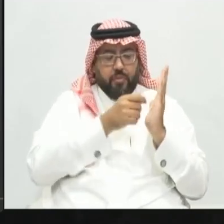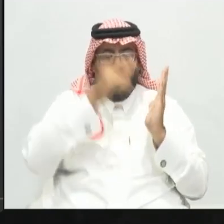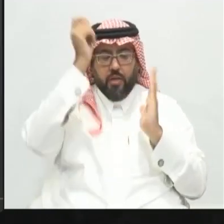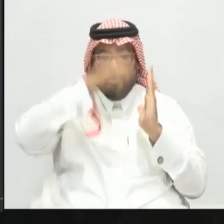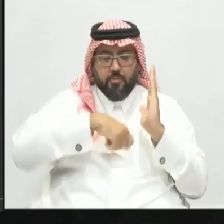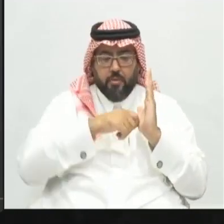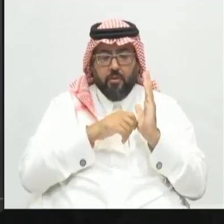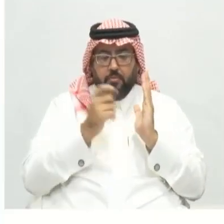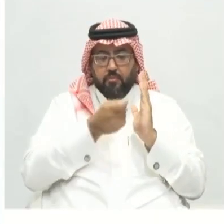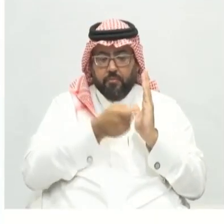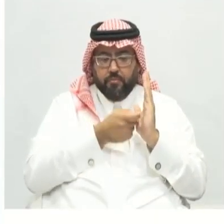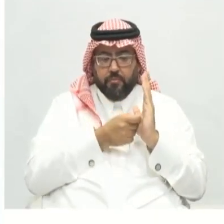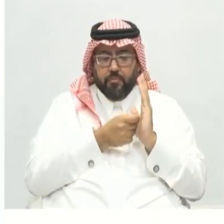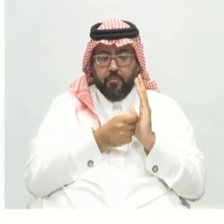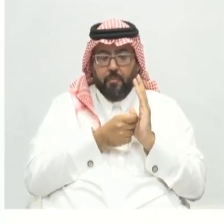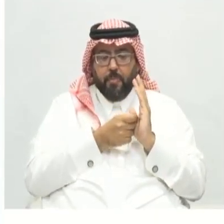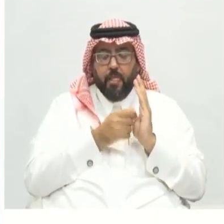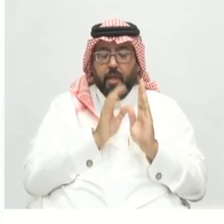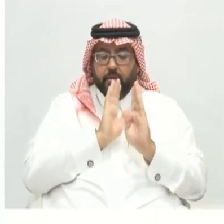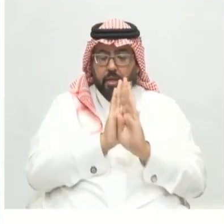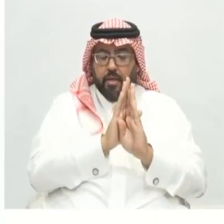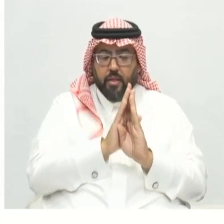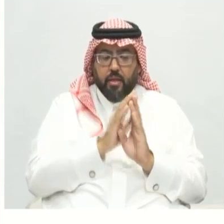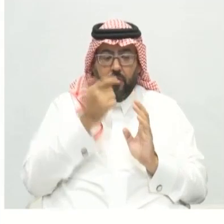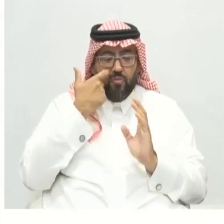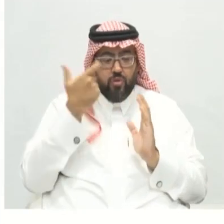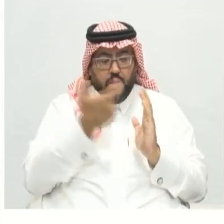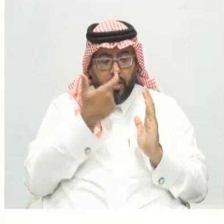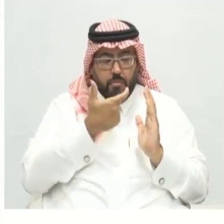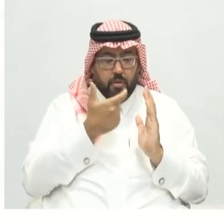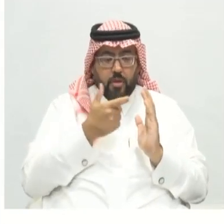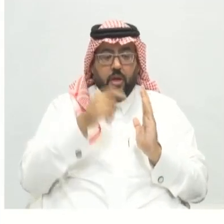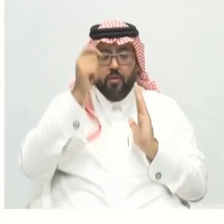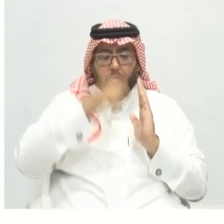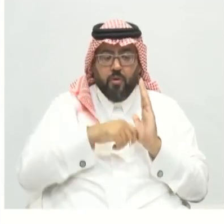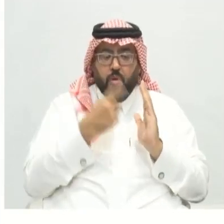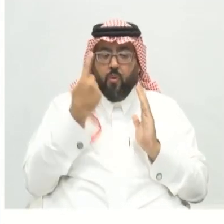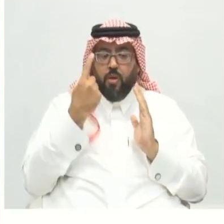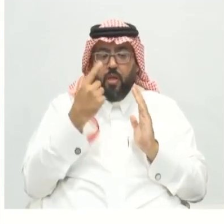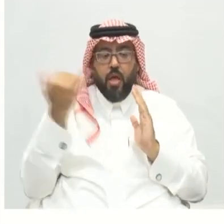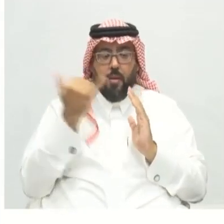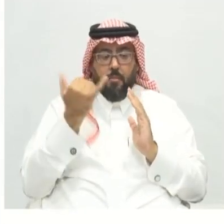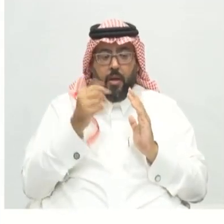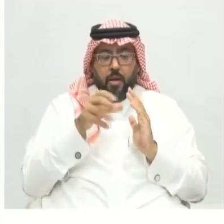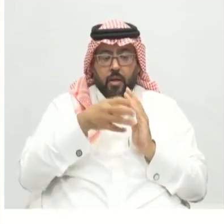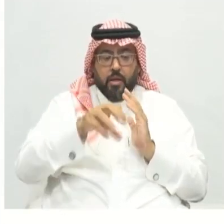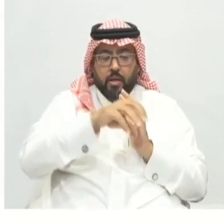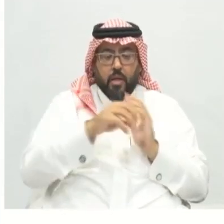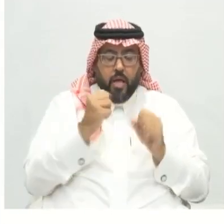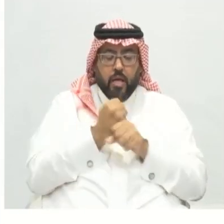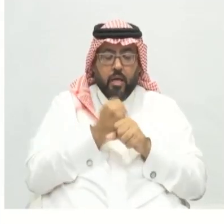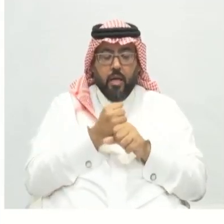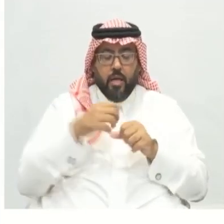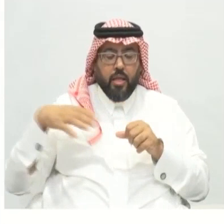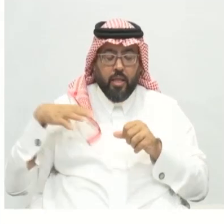يتم اعدادها للمساعده في مراقبه وتنفيذ المشروع وهي واحده من اهم اجزاء عمليه